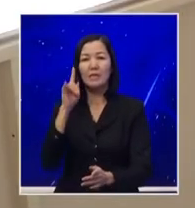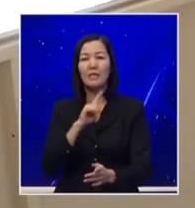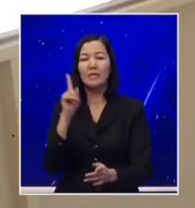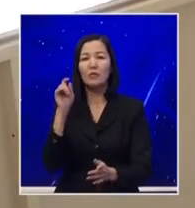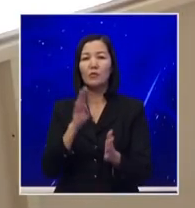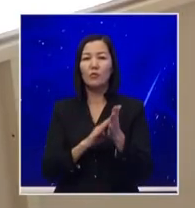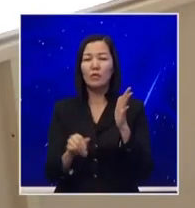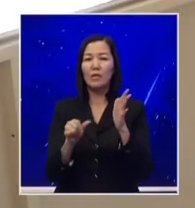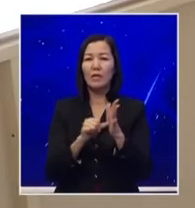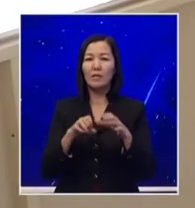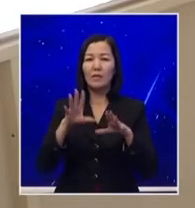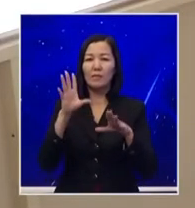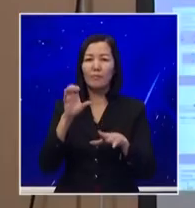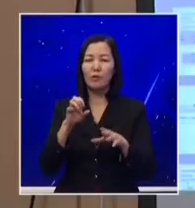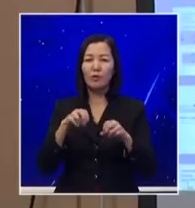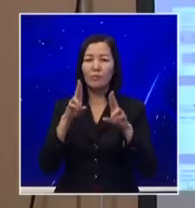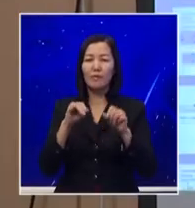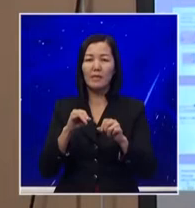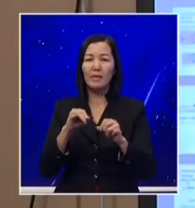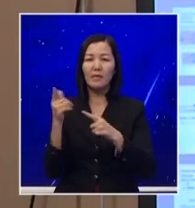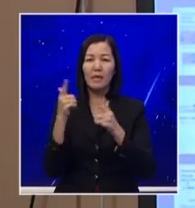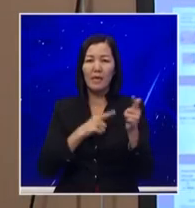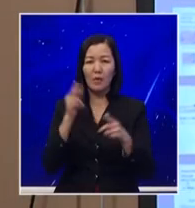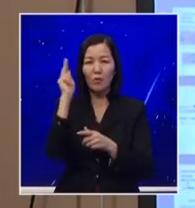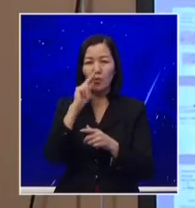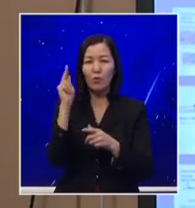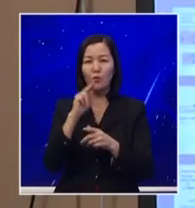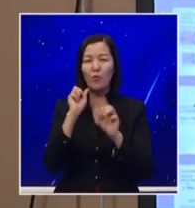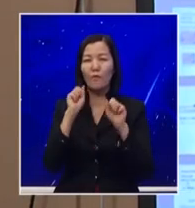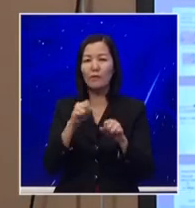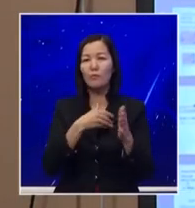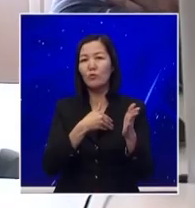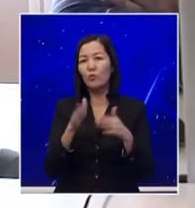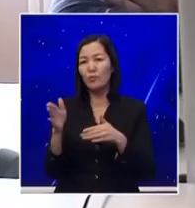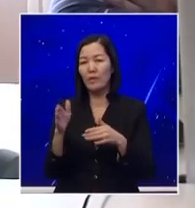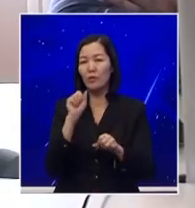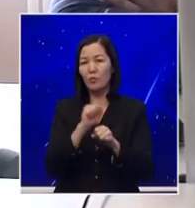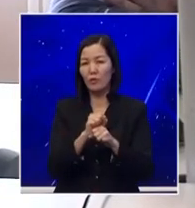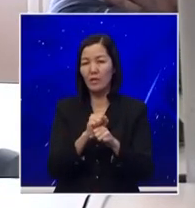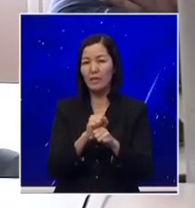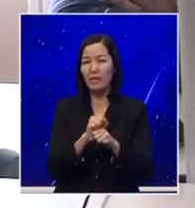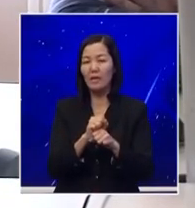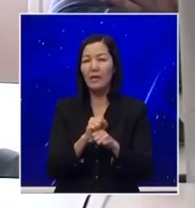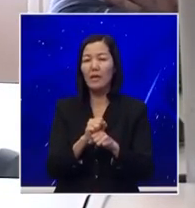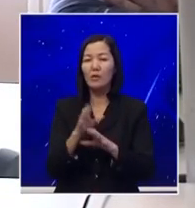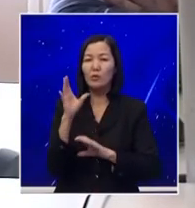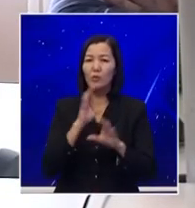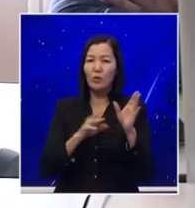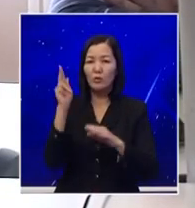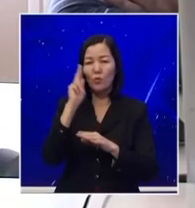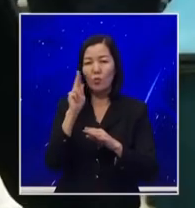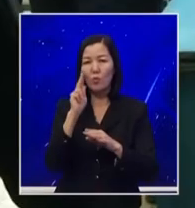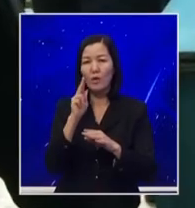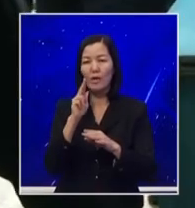196 колледж 500 мамандық бойынша даярлау құқығынан айырылды. Өйткені кәсіптік білім беру белгілі бір мамандықтар бойынша студенттерді